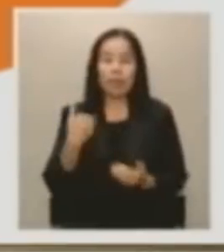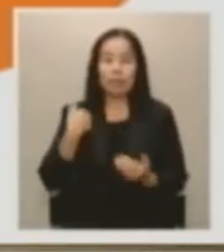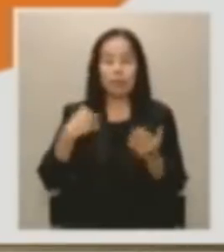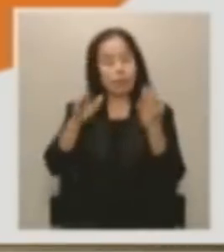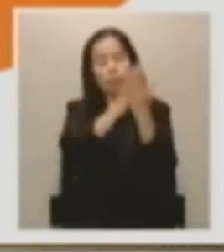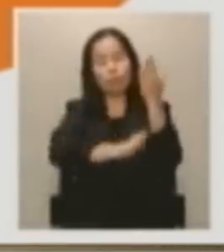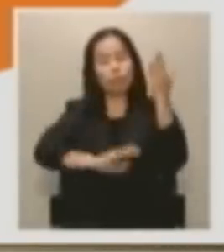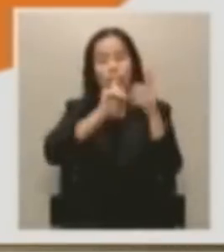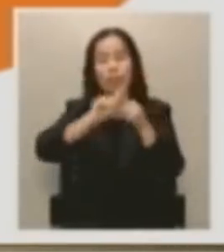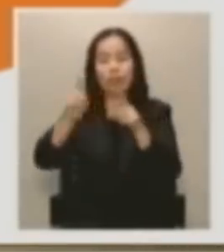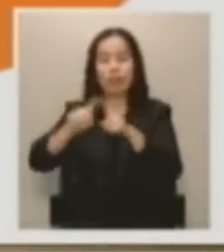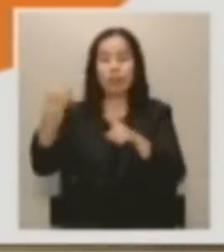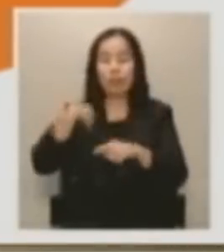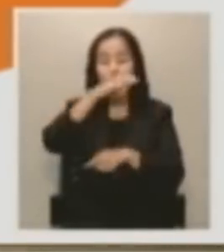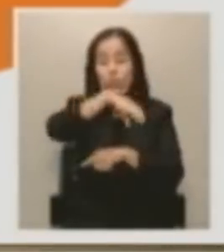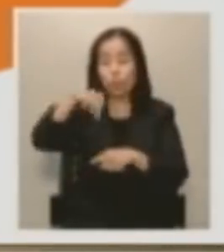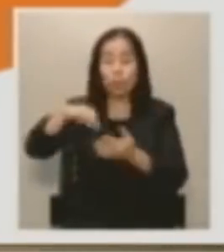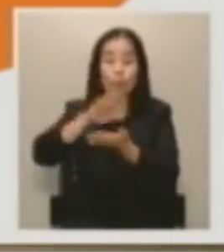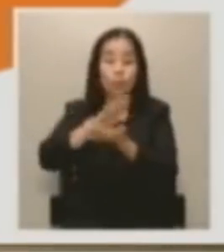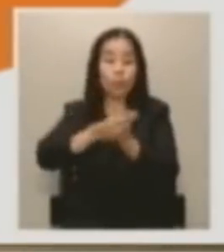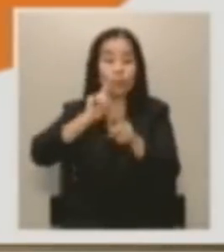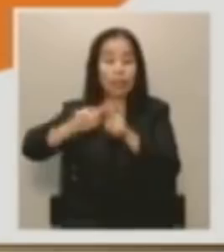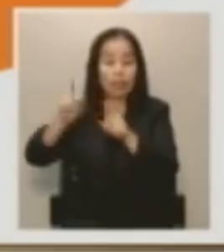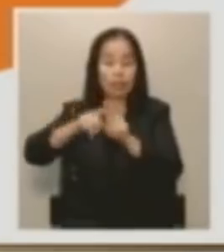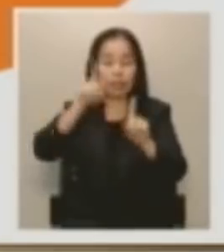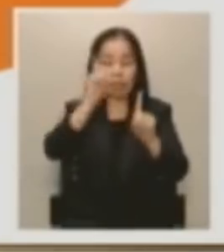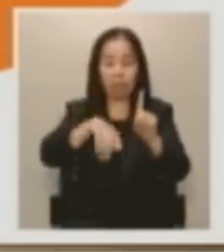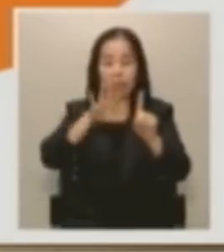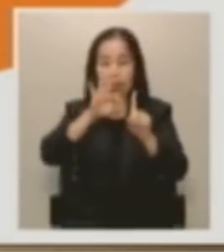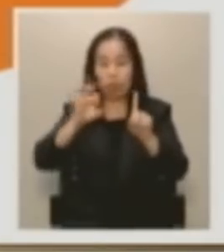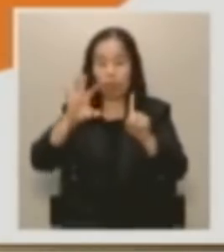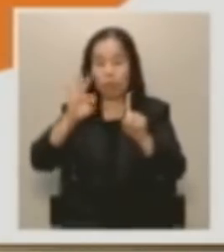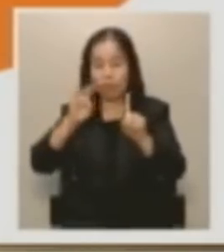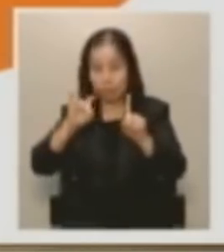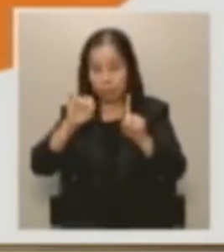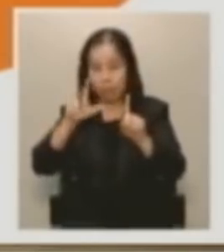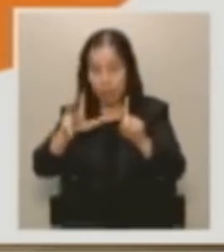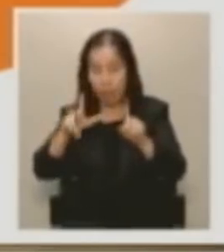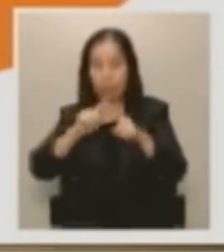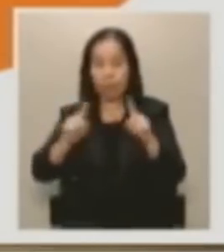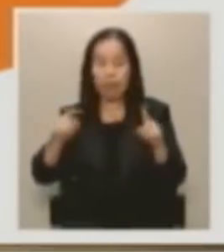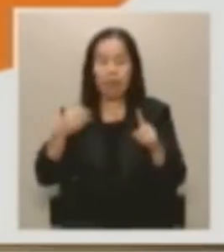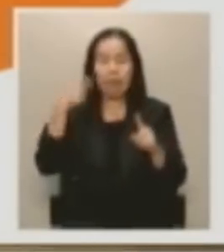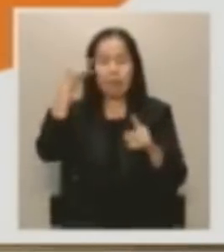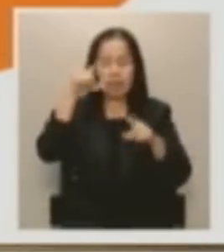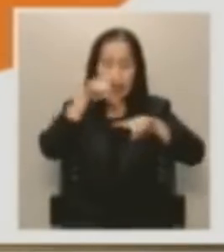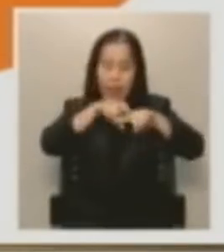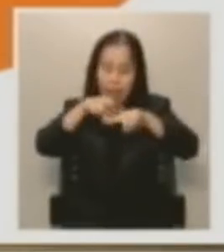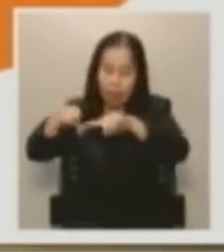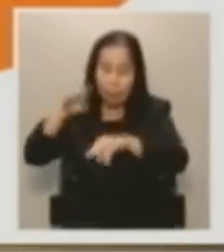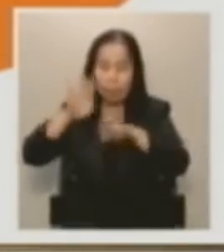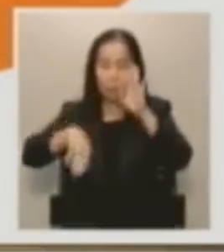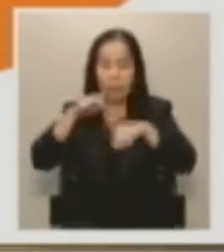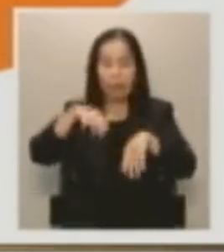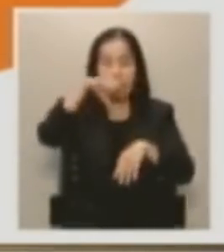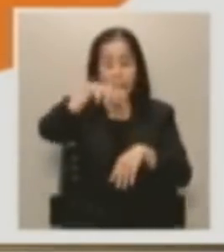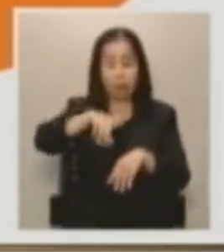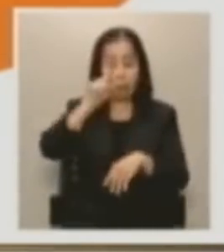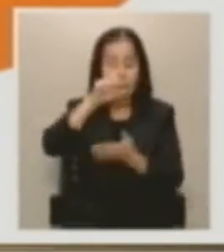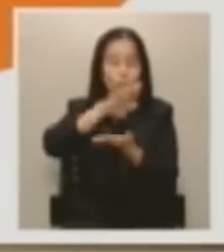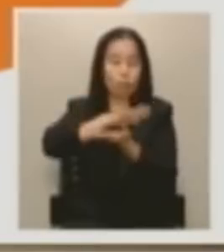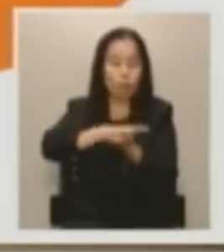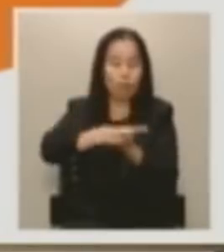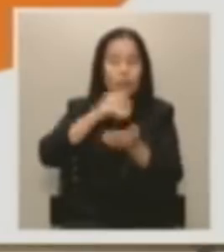ย 1,933 โรงงบ93ล้านบาทหารดูแล้วได้โรงละ 48,000 กว่าบาททั้ง